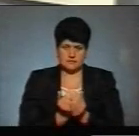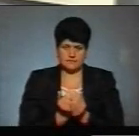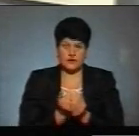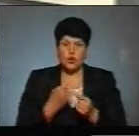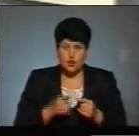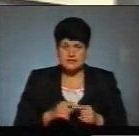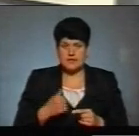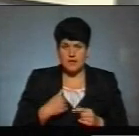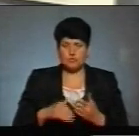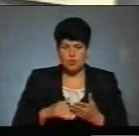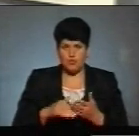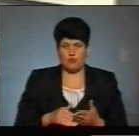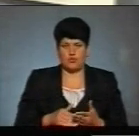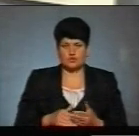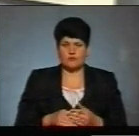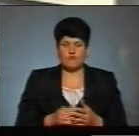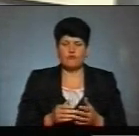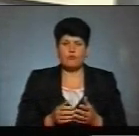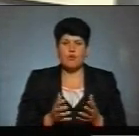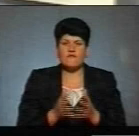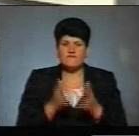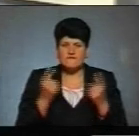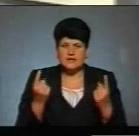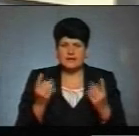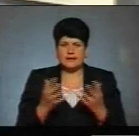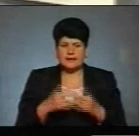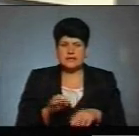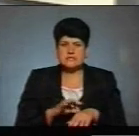Оце нам допоможе, тому що більша кількість захворівших, вони